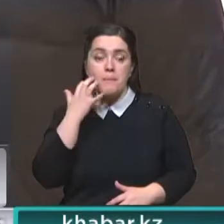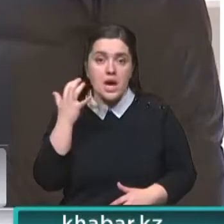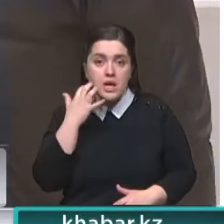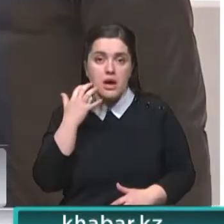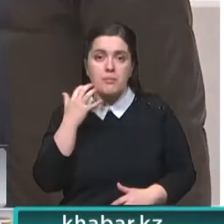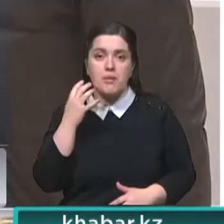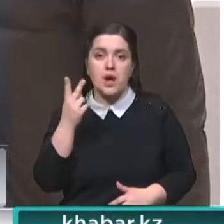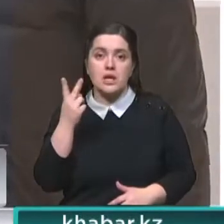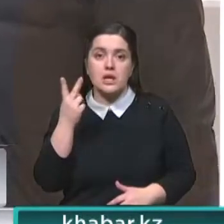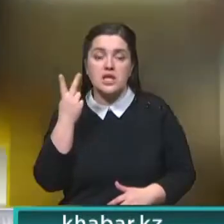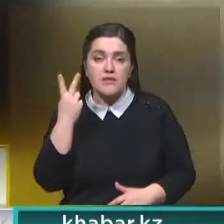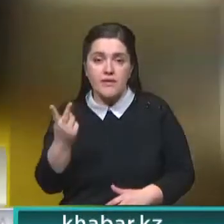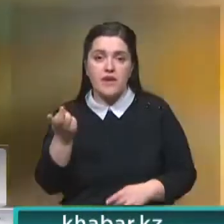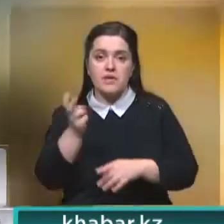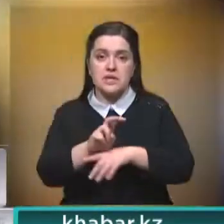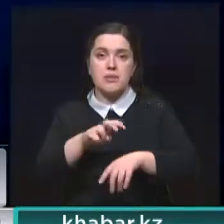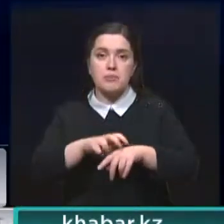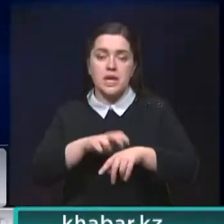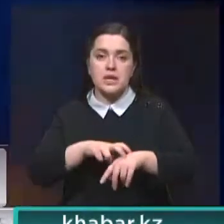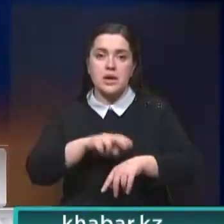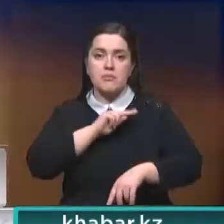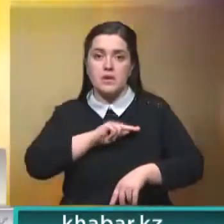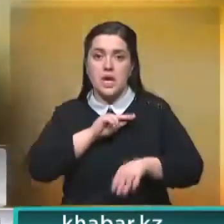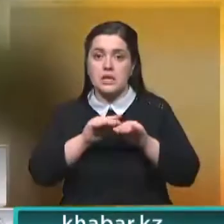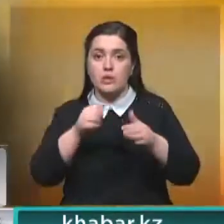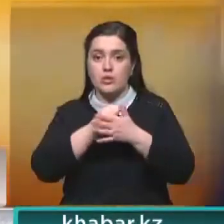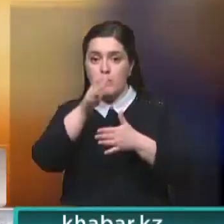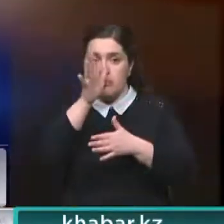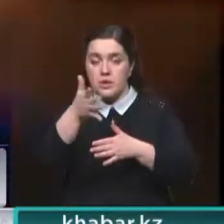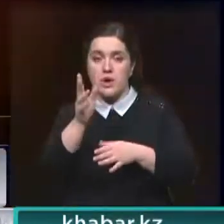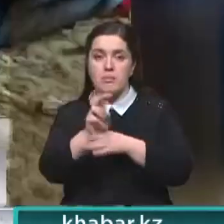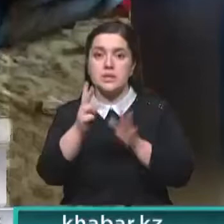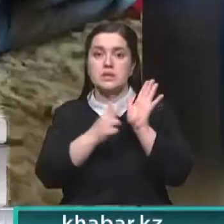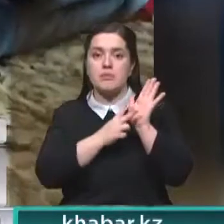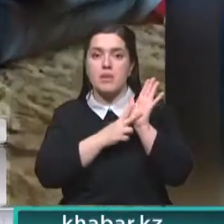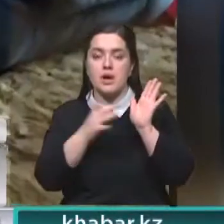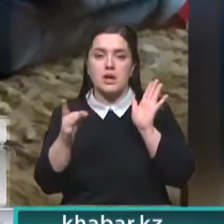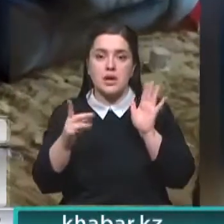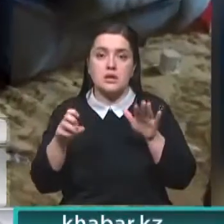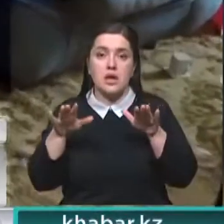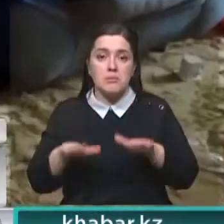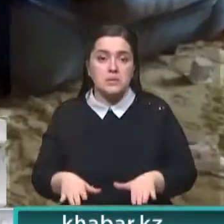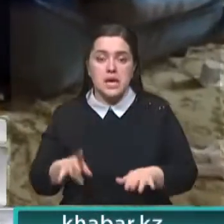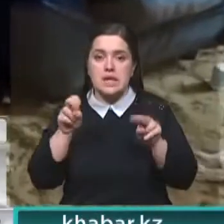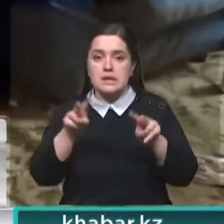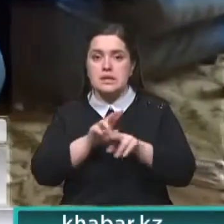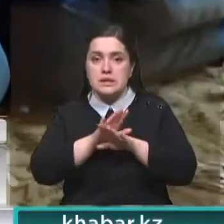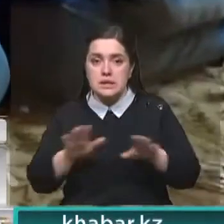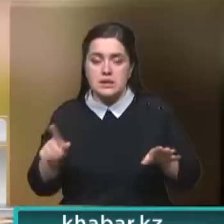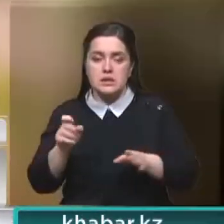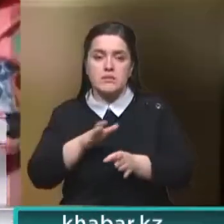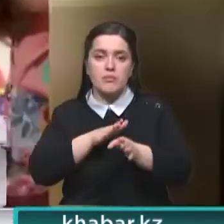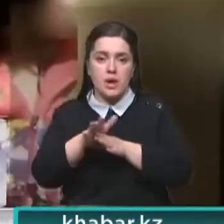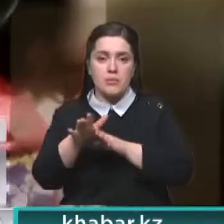рассчитывать на два визита от медперсонала от детей до пяти лет необходимо посетить семь раз однако на местах не